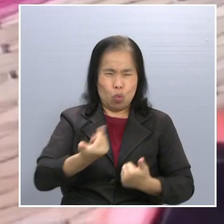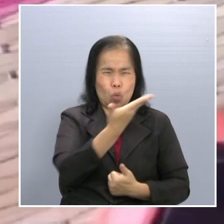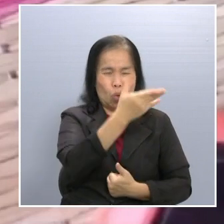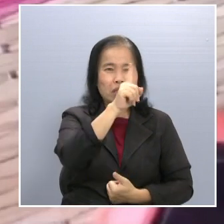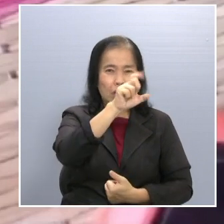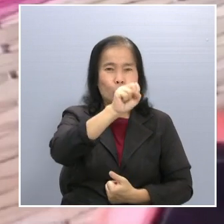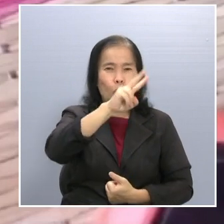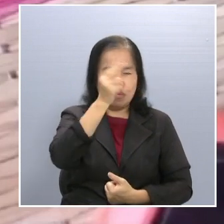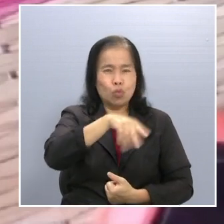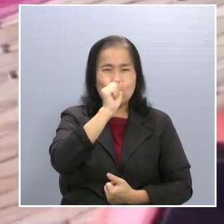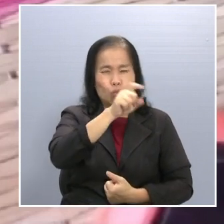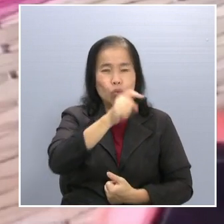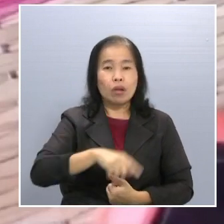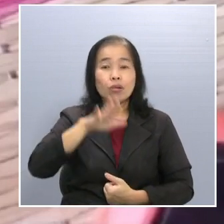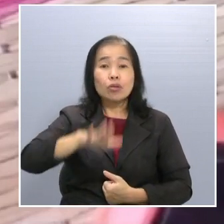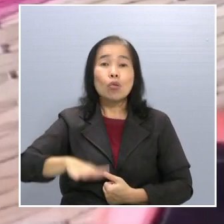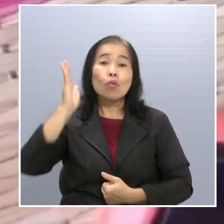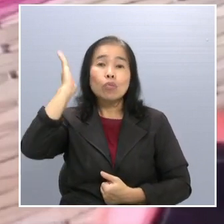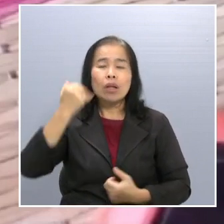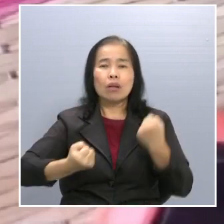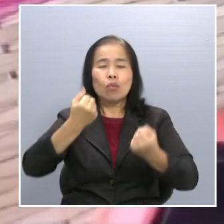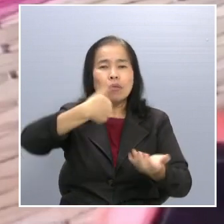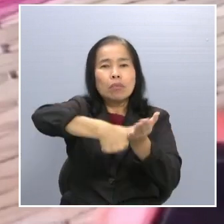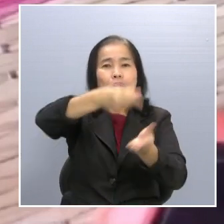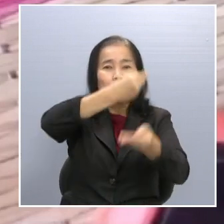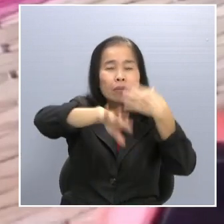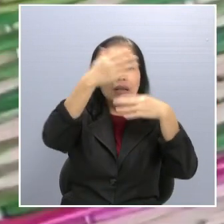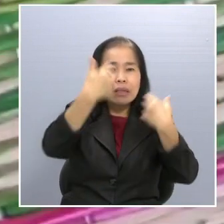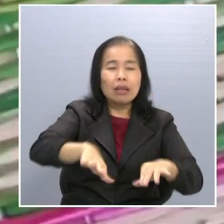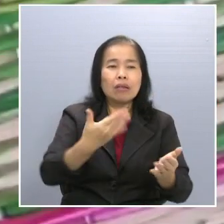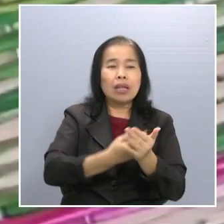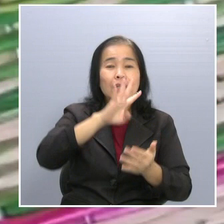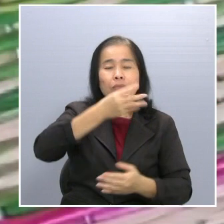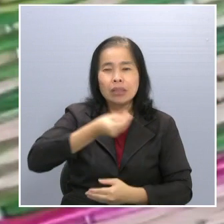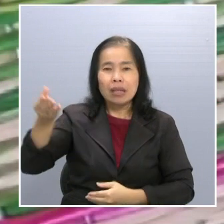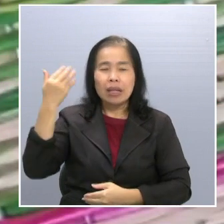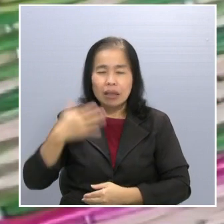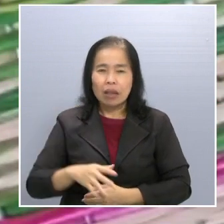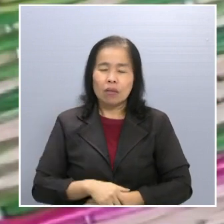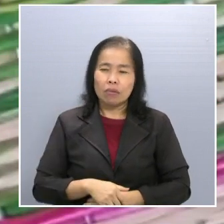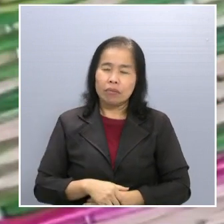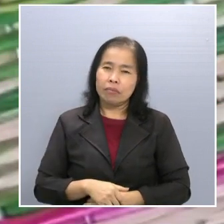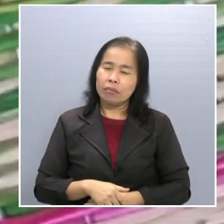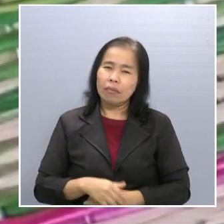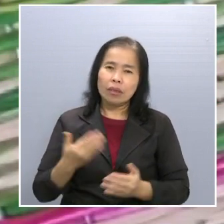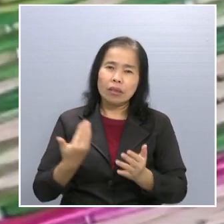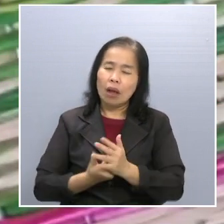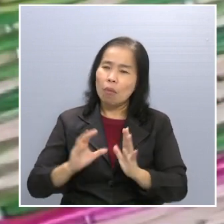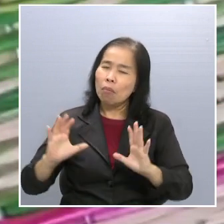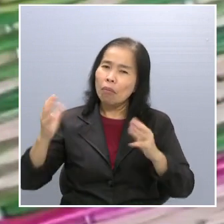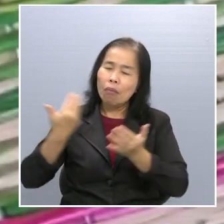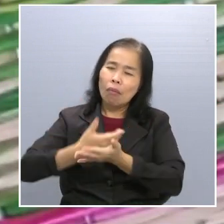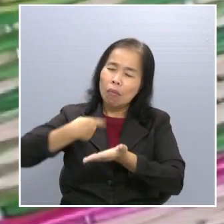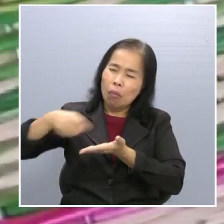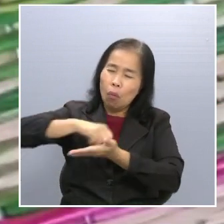ค่ะ น้องชายเอารถยนต์ไปจำนำอีก40,000ส่งไปให้โอนเข้าบัญชีลูกชายเนี่ยหมดเงินจากการเรียกค่าไทยม